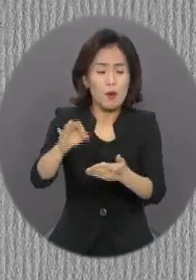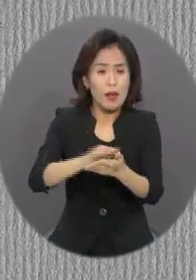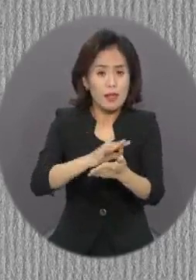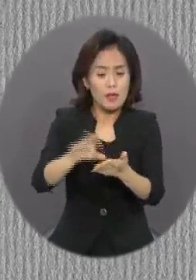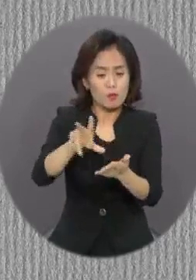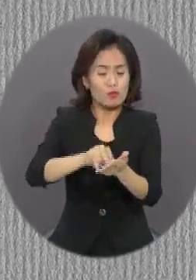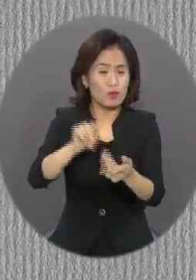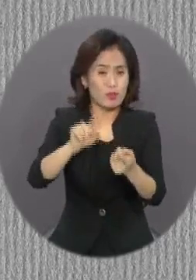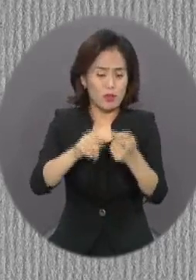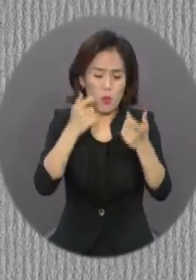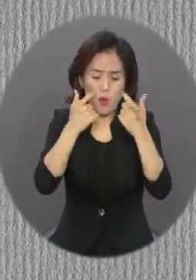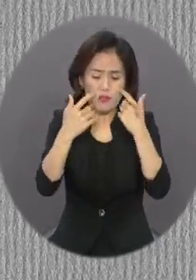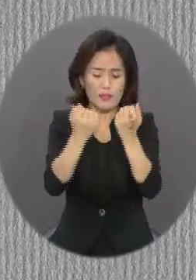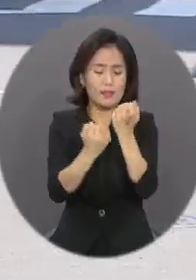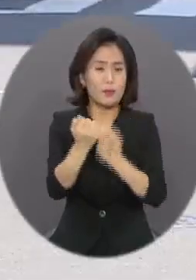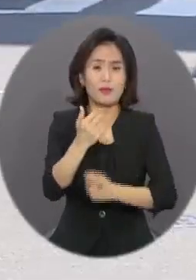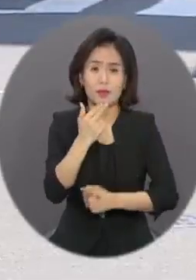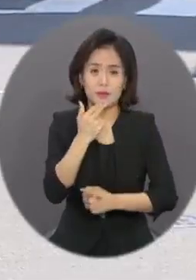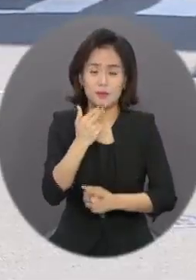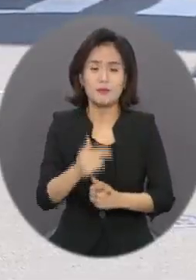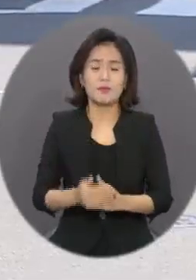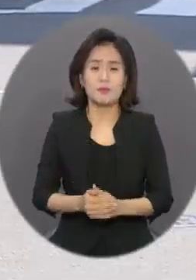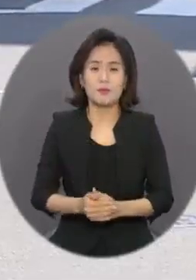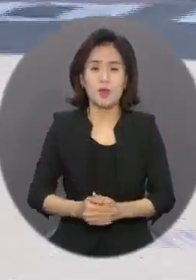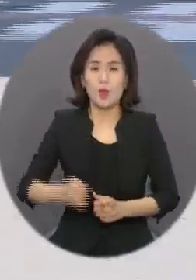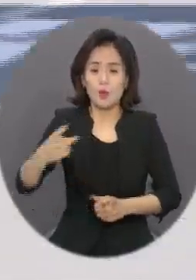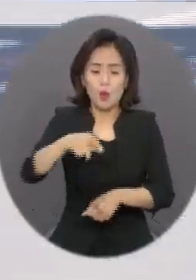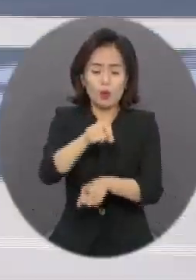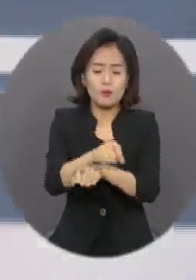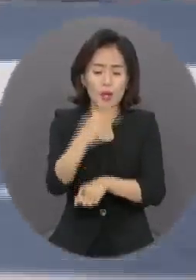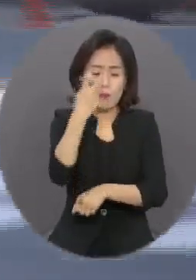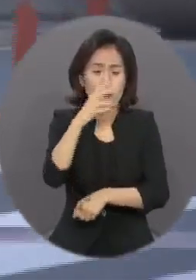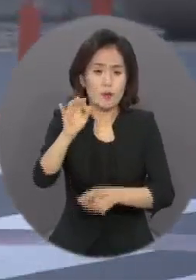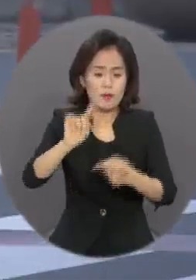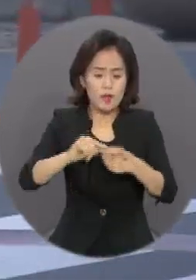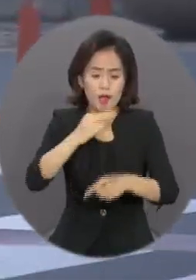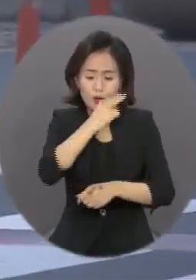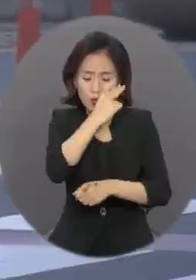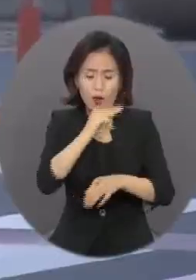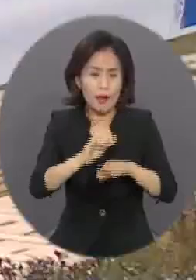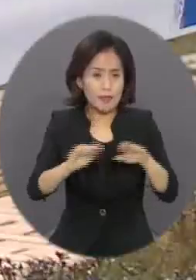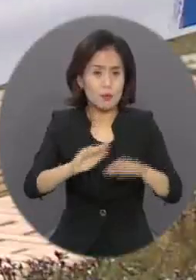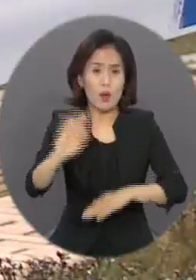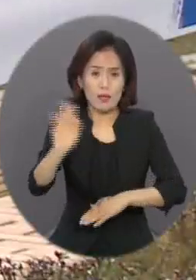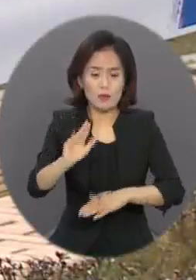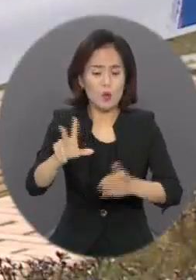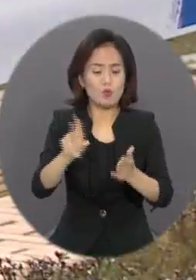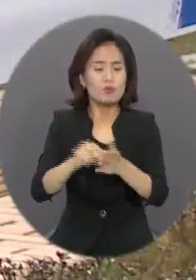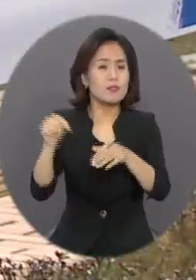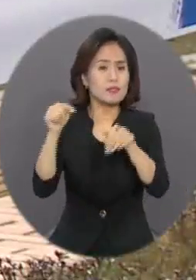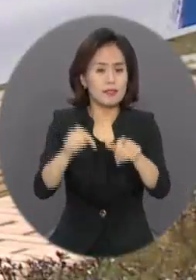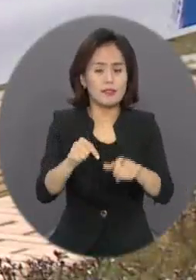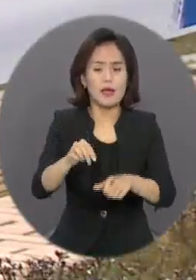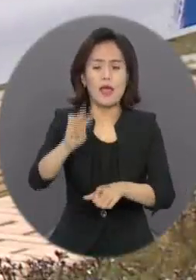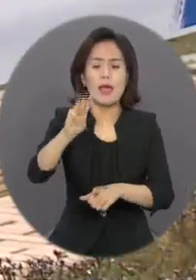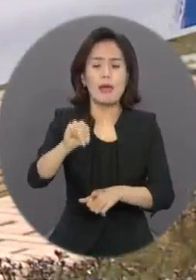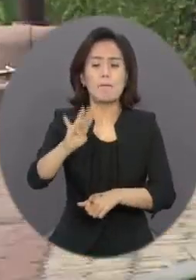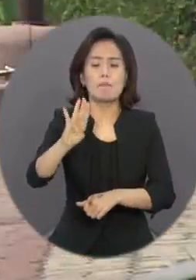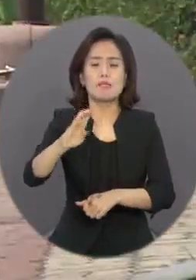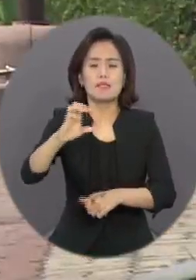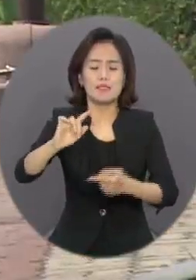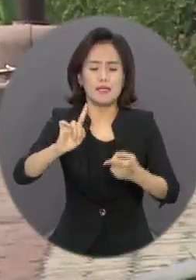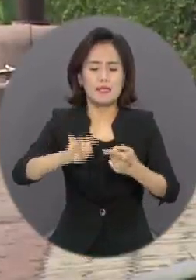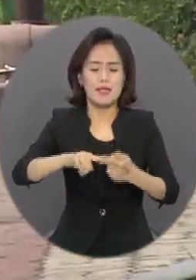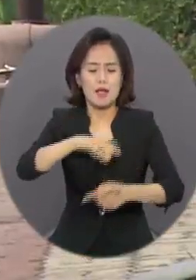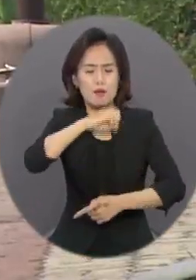대한 명확한 설명이 없습니다. 또 사무관리비에 대한 의혹 해소보다 문제를 지적했던 MBC를 향한 불편한